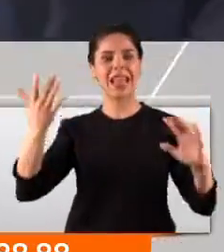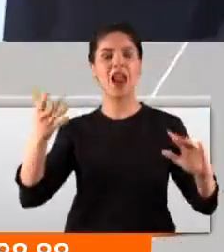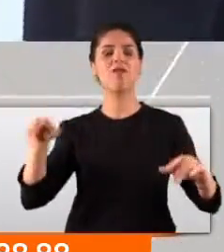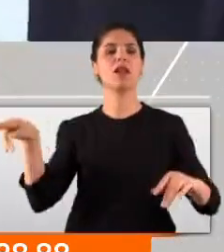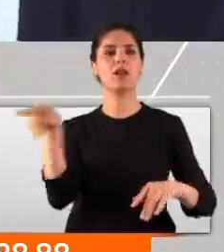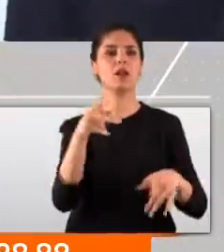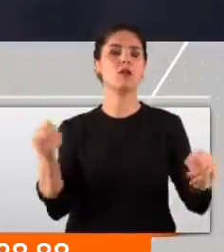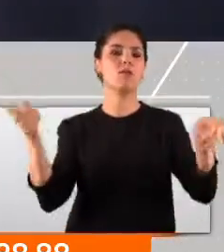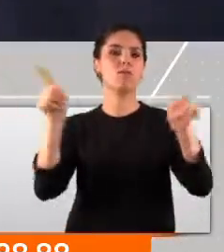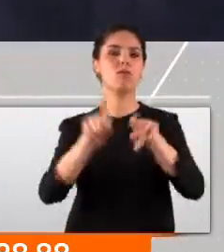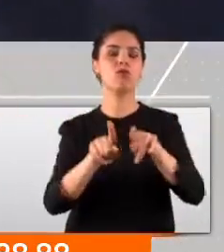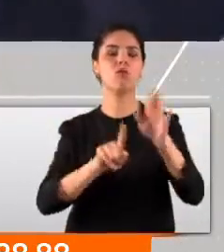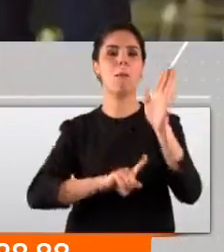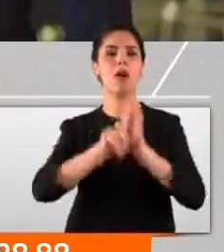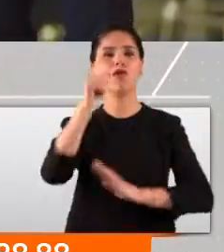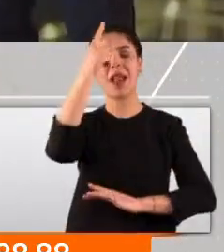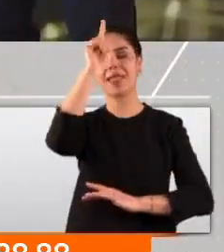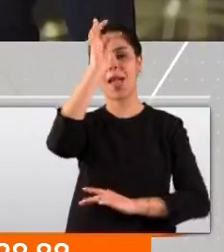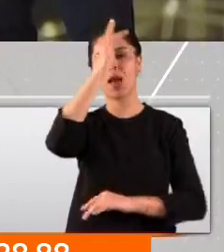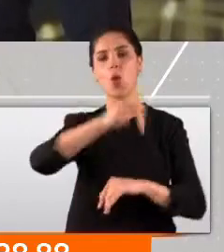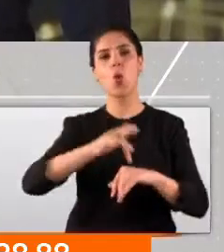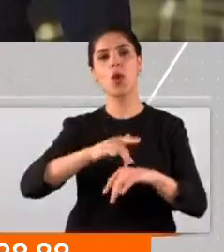araya getirmeyi başaran tek ülke oldu.